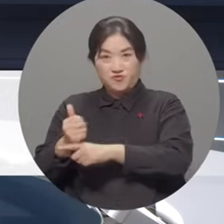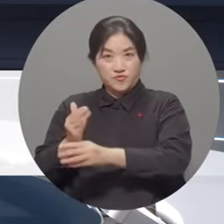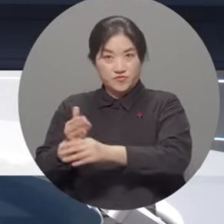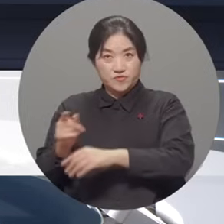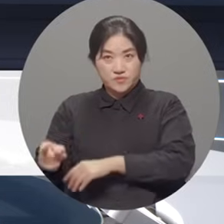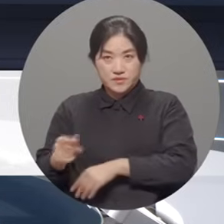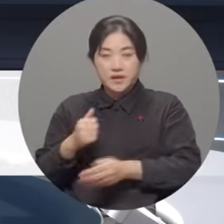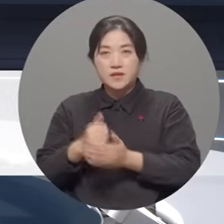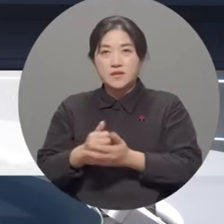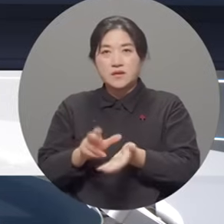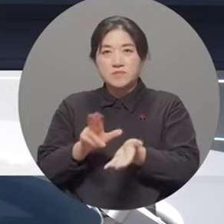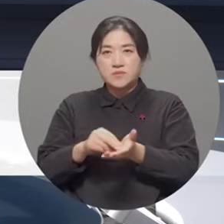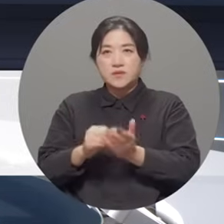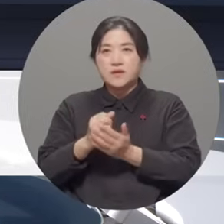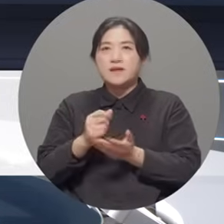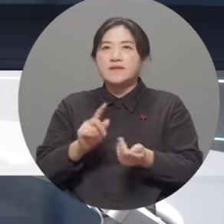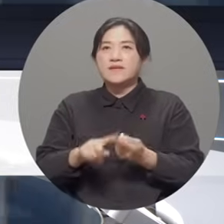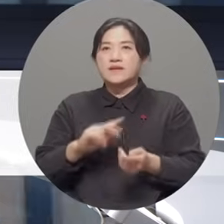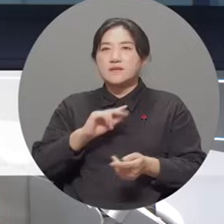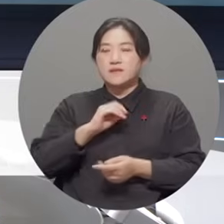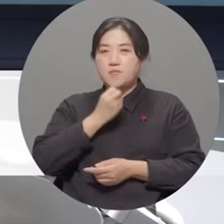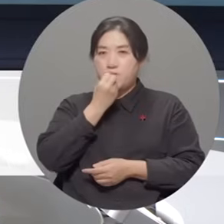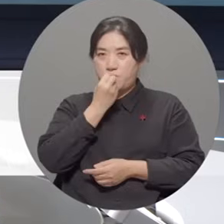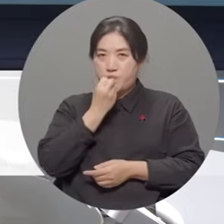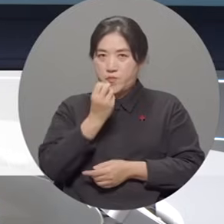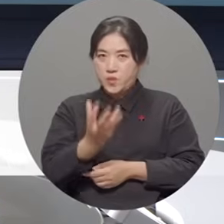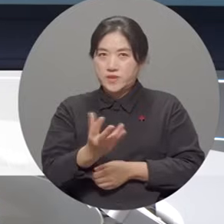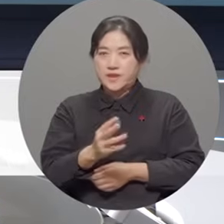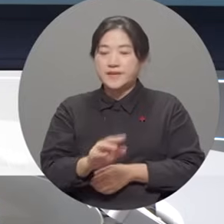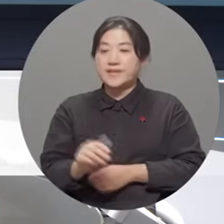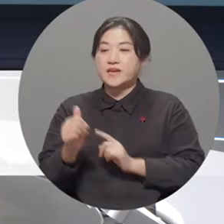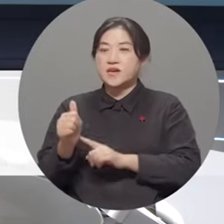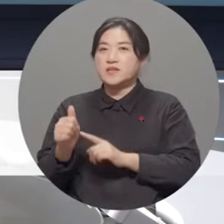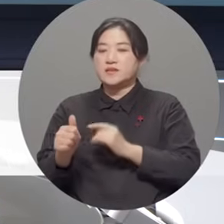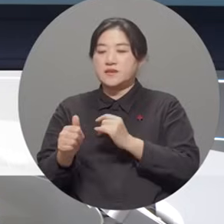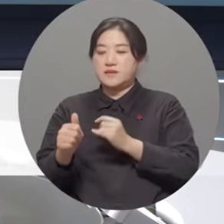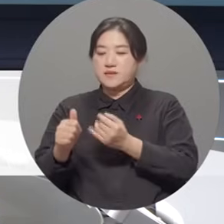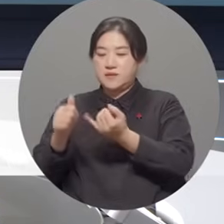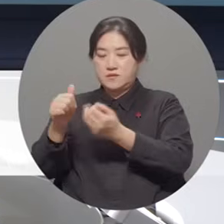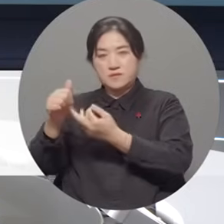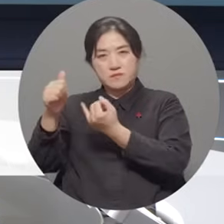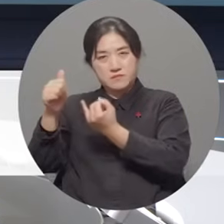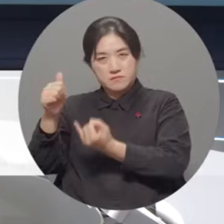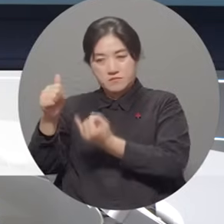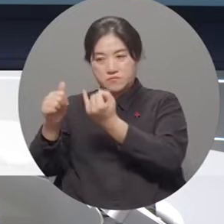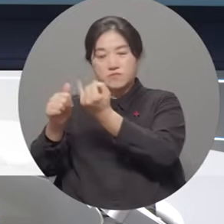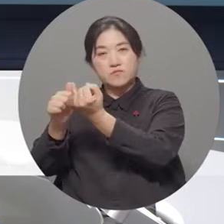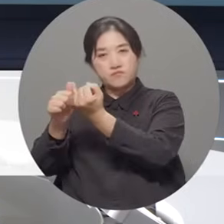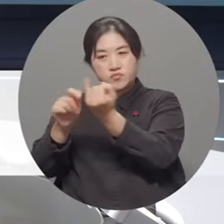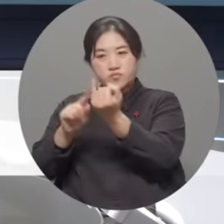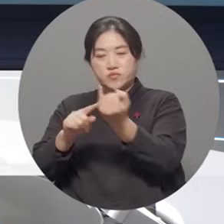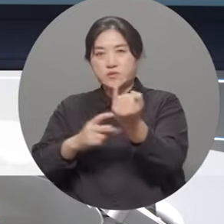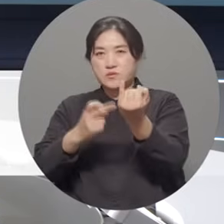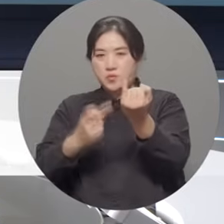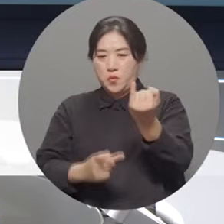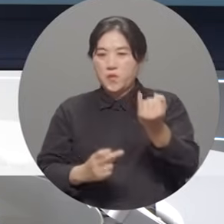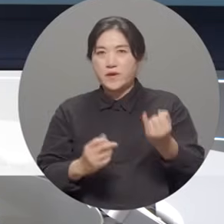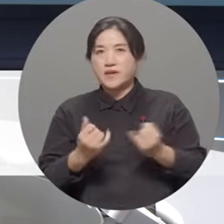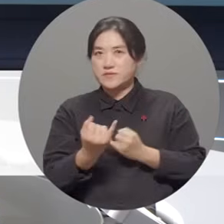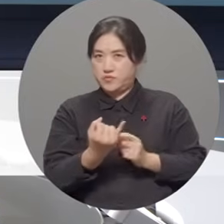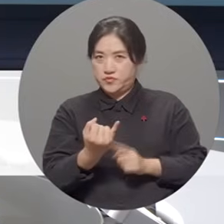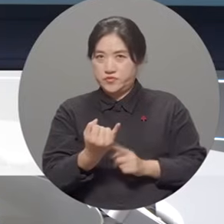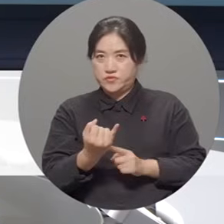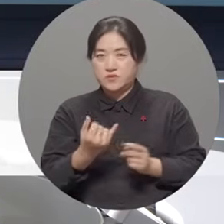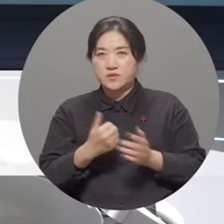이 관련 의혹들을 폭로했던 이 차장검사의 처남댁이 오늘 검찰에 출석을 했습니다. 자신은 모든 자료를